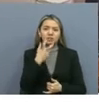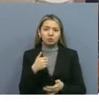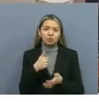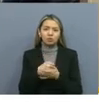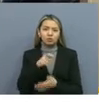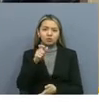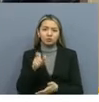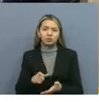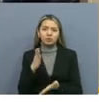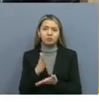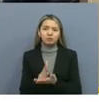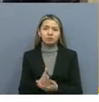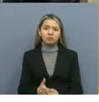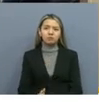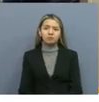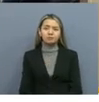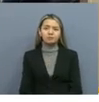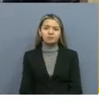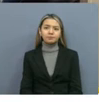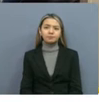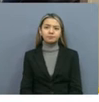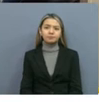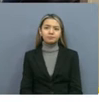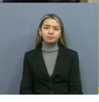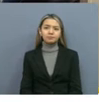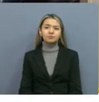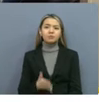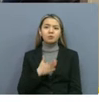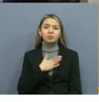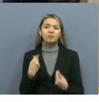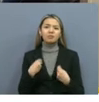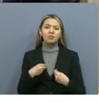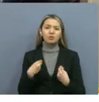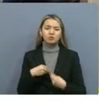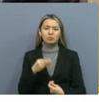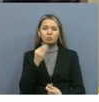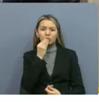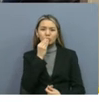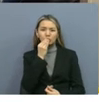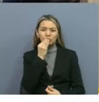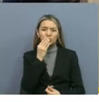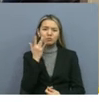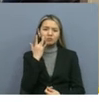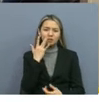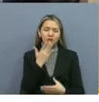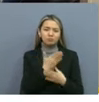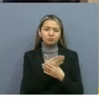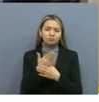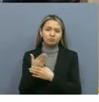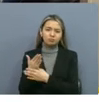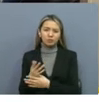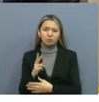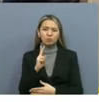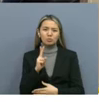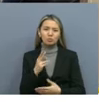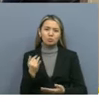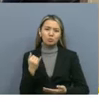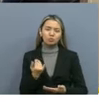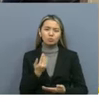бар. Мы помогаем и вещами, и продуктами. Біз киім-кешек, азық-түлік үйлестіріп көмектесеміз. Көп ретте жағдай жоқ